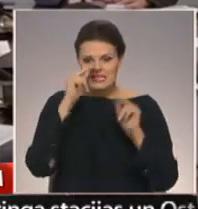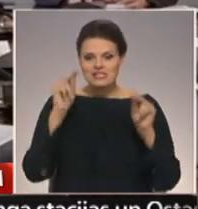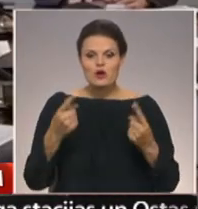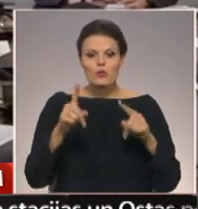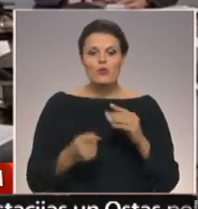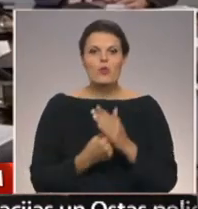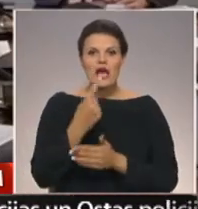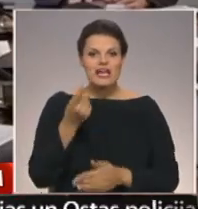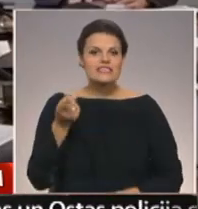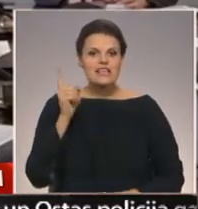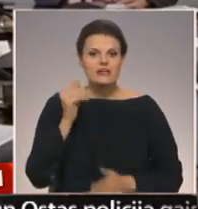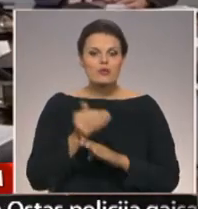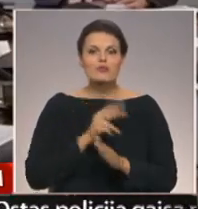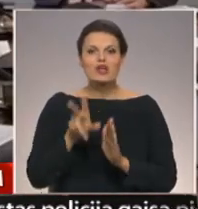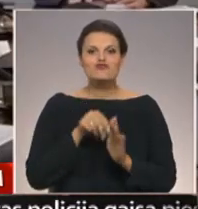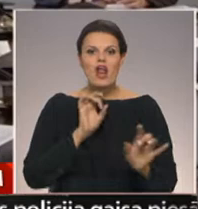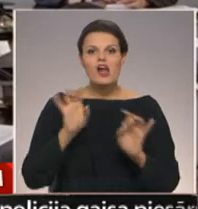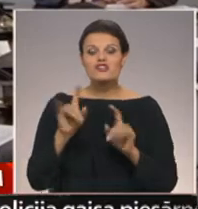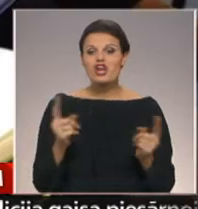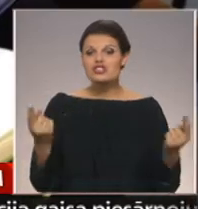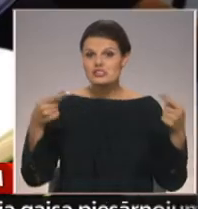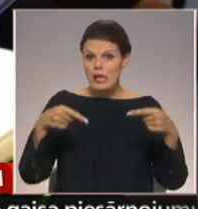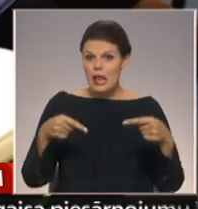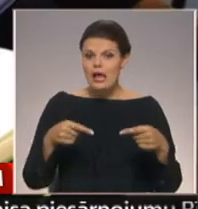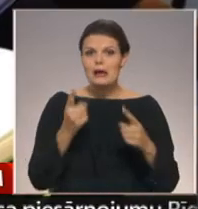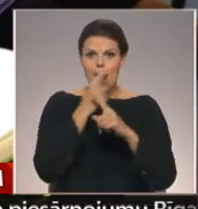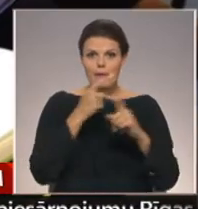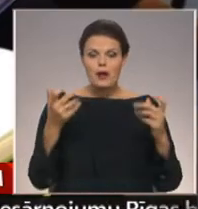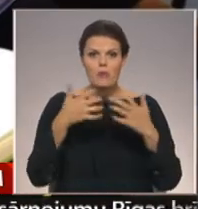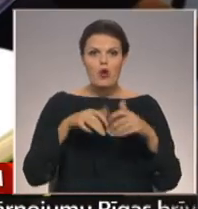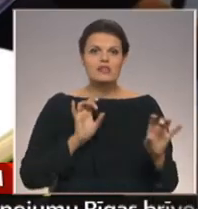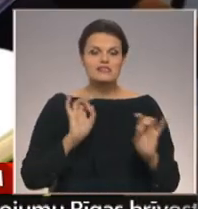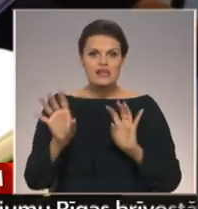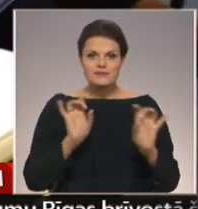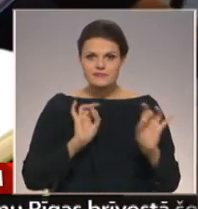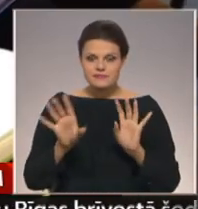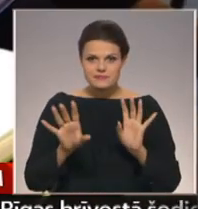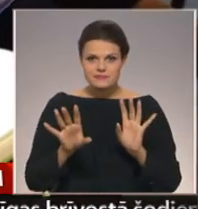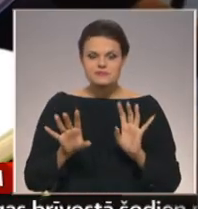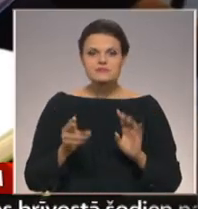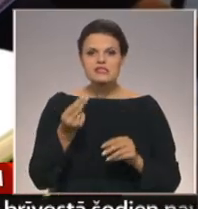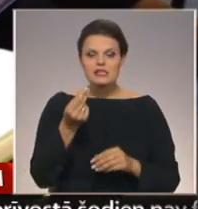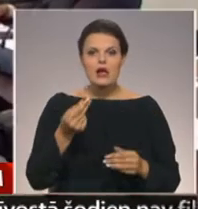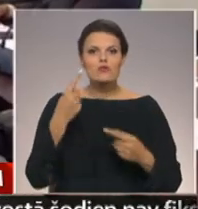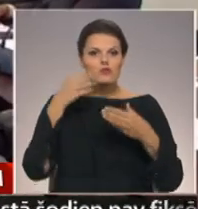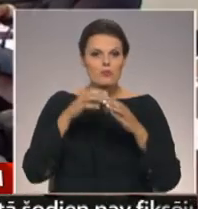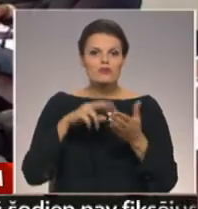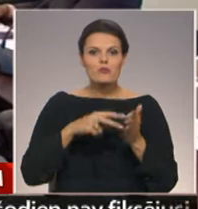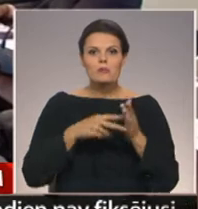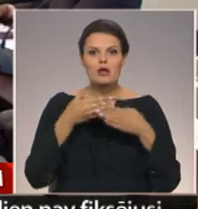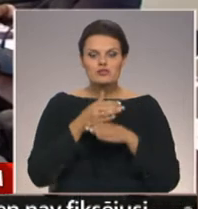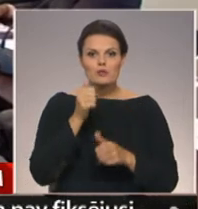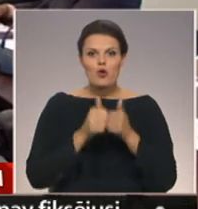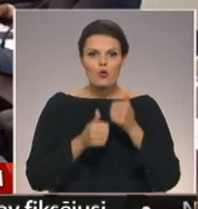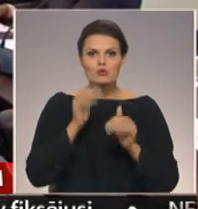ko radīs aizliegums priekšvēlēšanu aģitācijas laikā, pārraidīt politiskās reklāmas. Naudu padomu plāno sadalīt